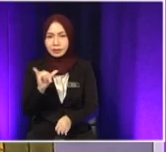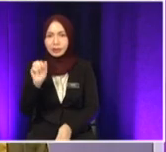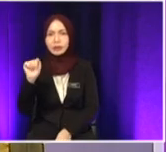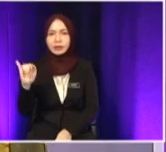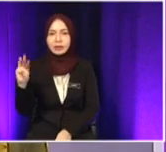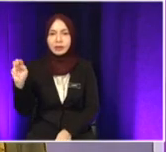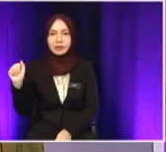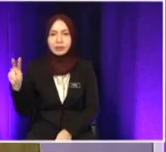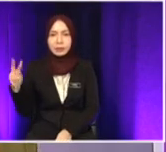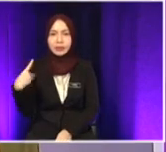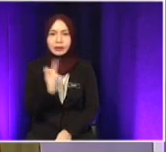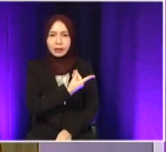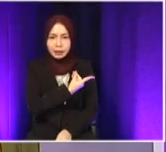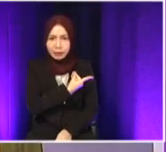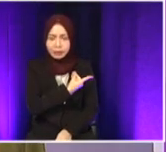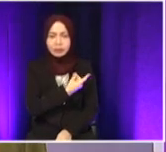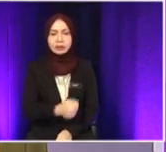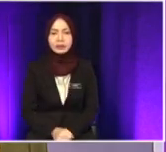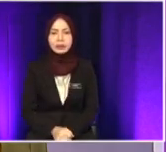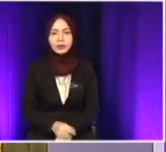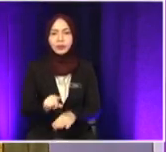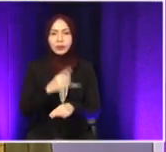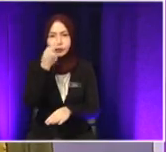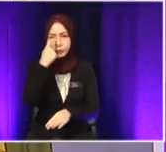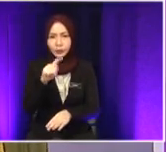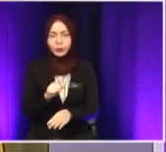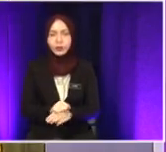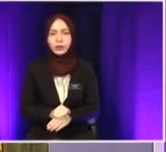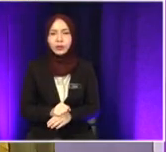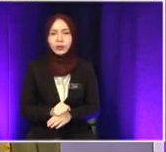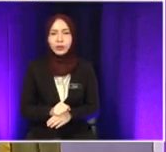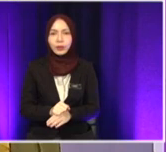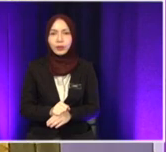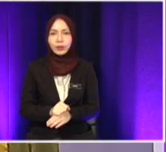sendiri untuk refleksi diri Kitalah contohlah